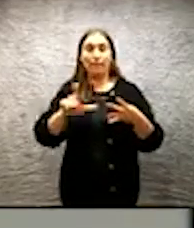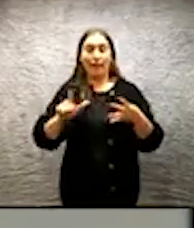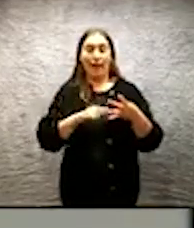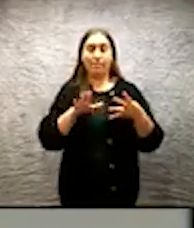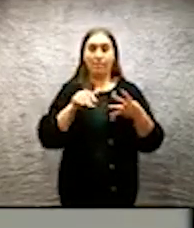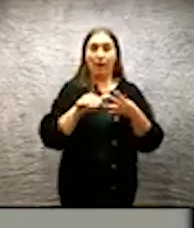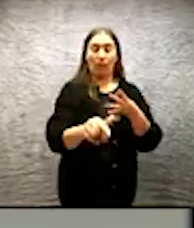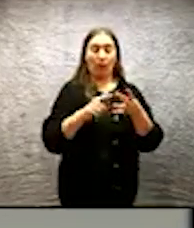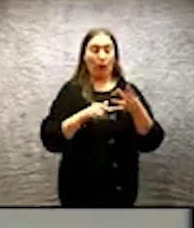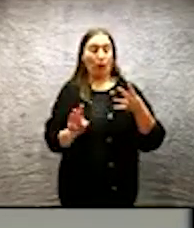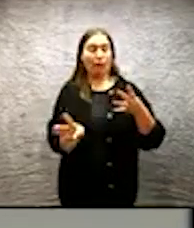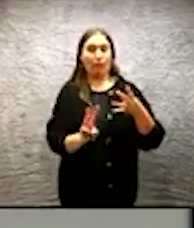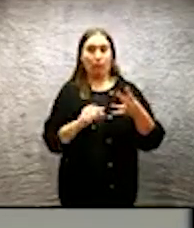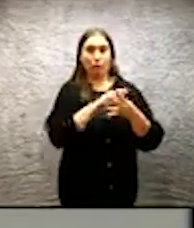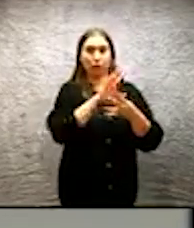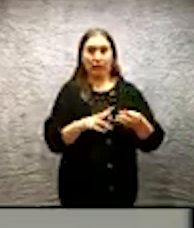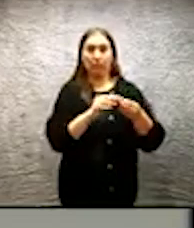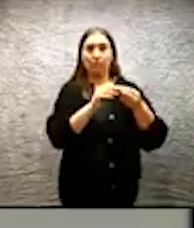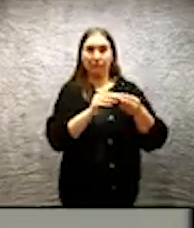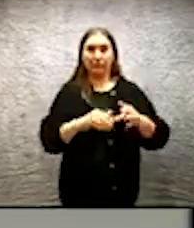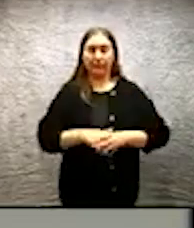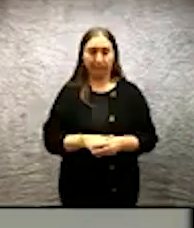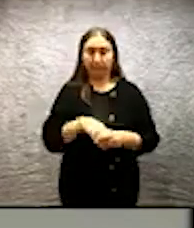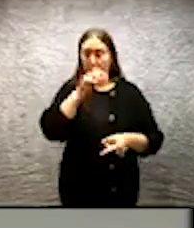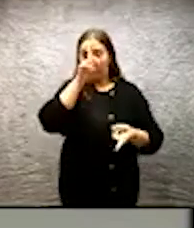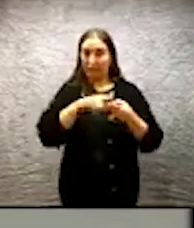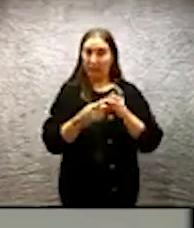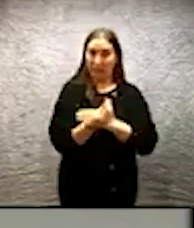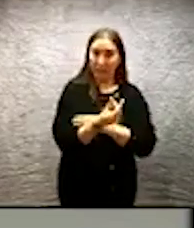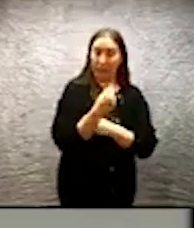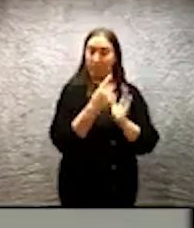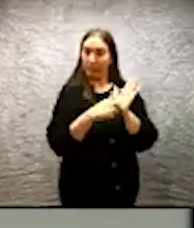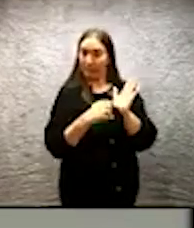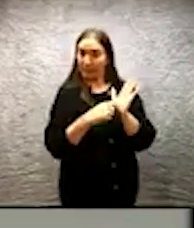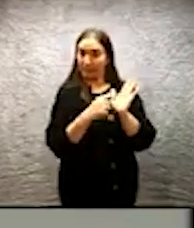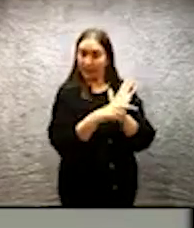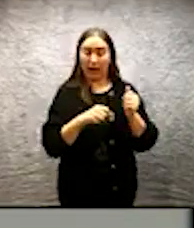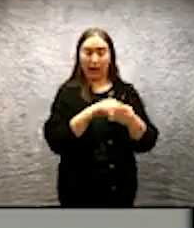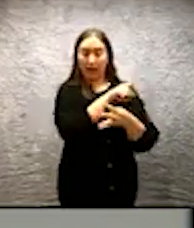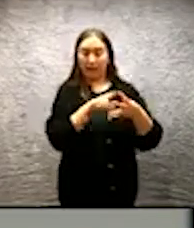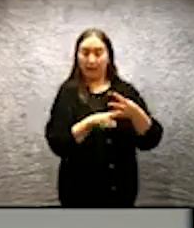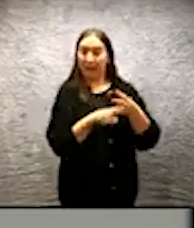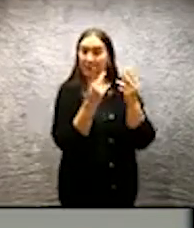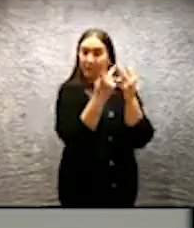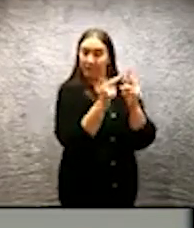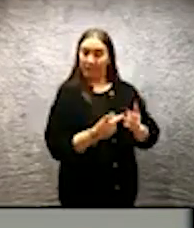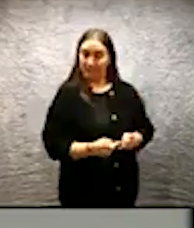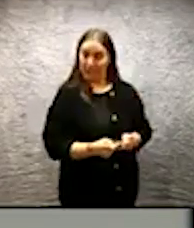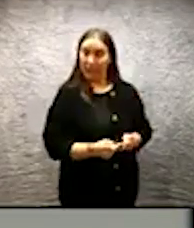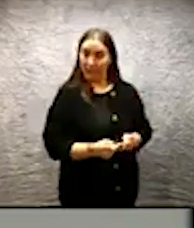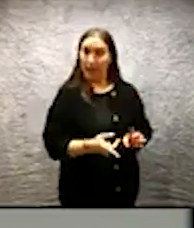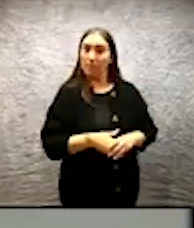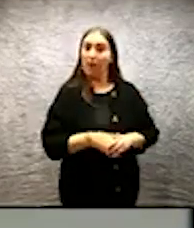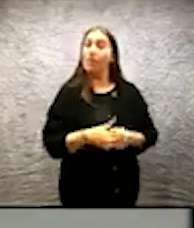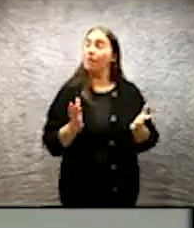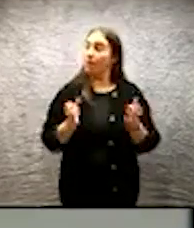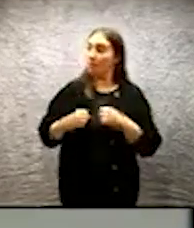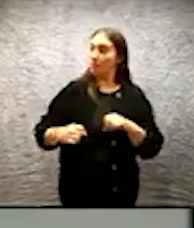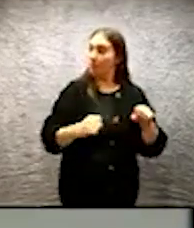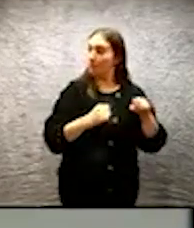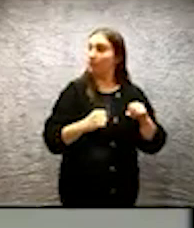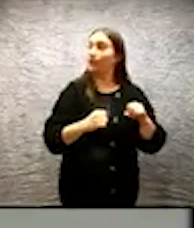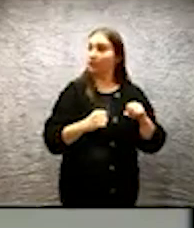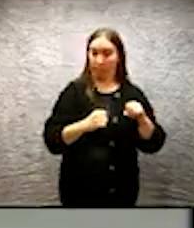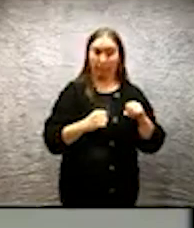et Vambrechy. En termes de dispositions financières et fiscales, les quatre communes ont choisi de fiscaliser leur contribution